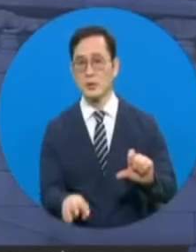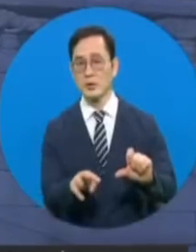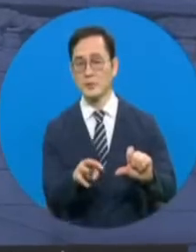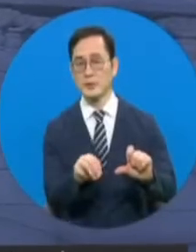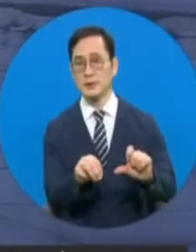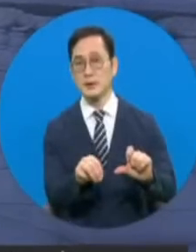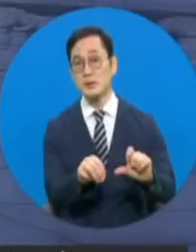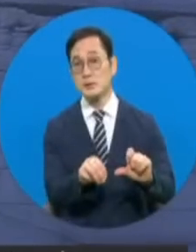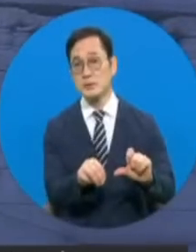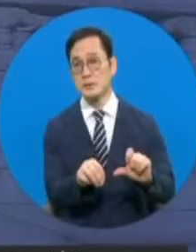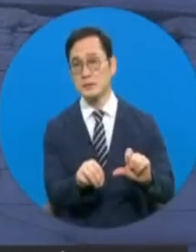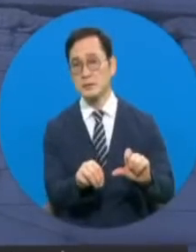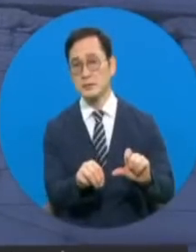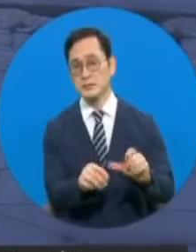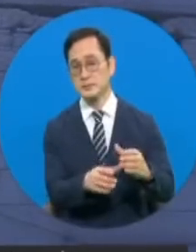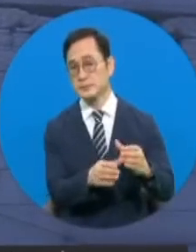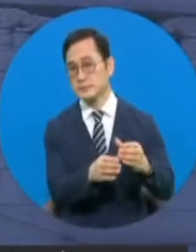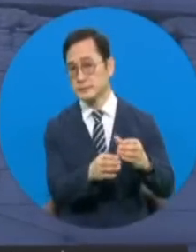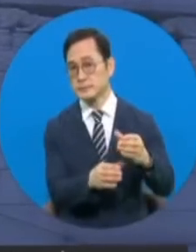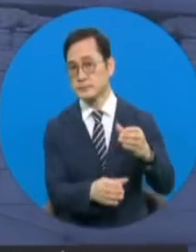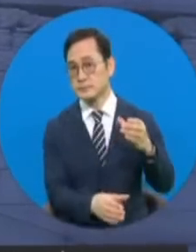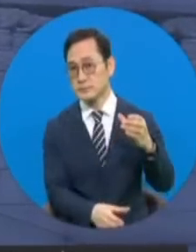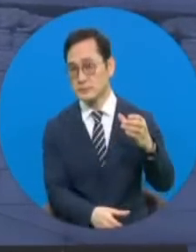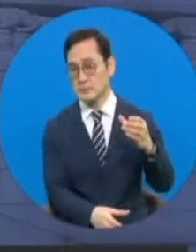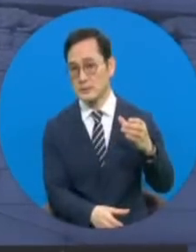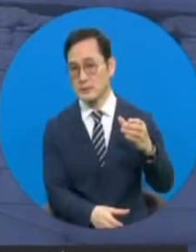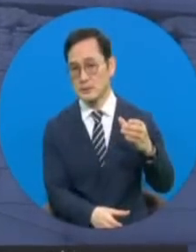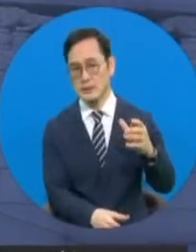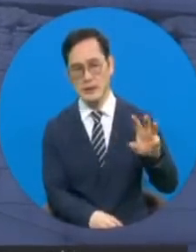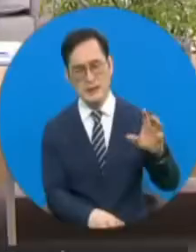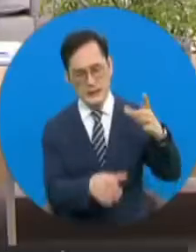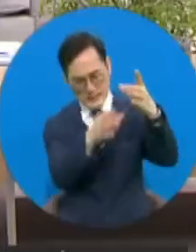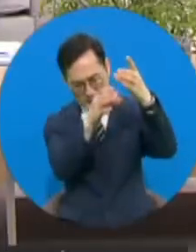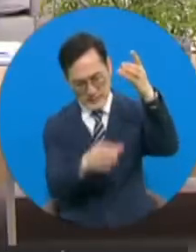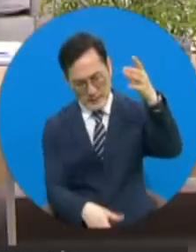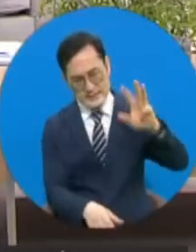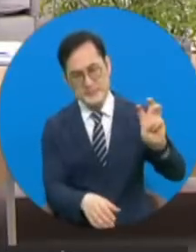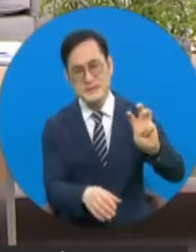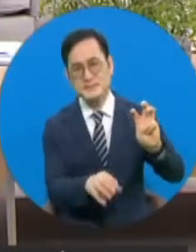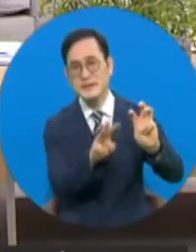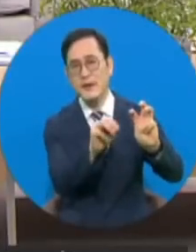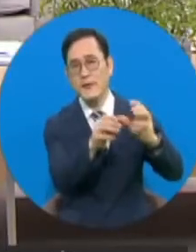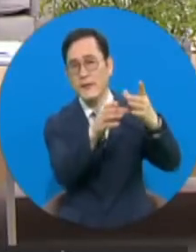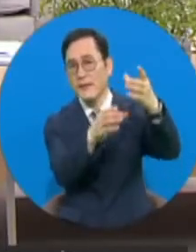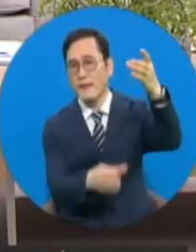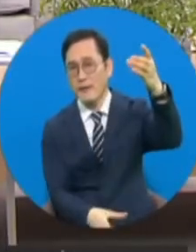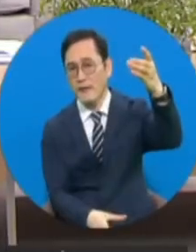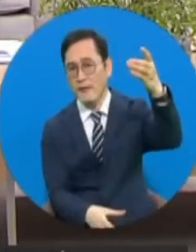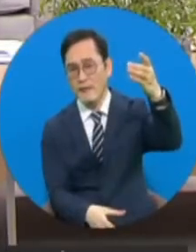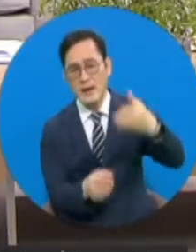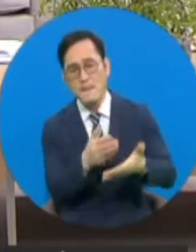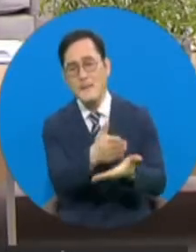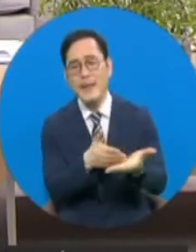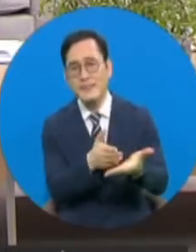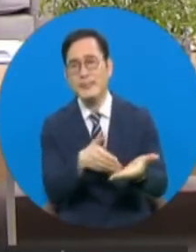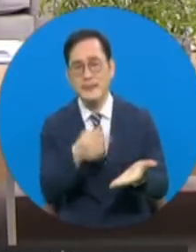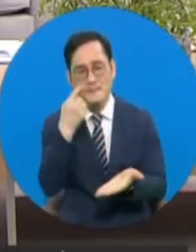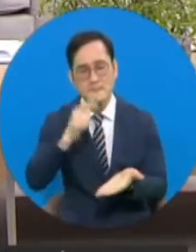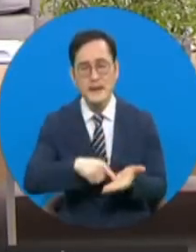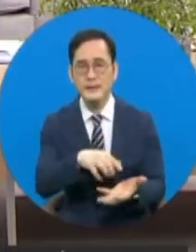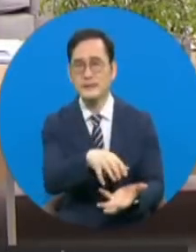무료 절반 정도에 해당하는 부품을 우리가 가장 발빠르게 찾아낸 건데 지금 바닷속 70m 정도에 누워 있잖아요